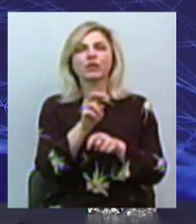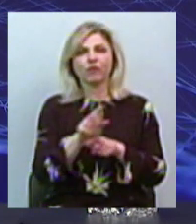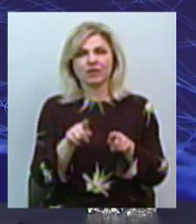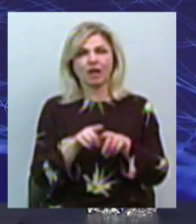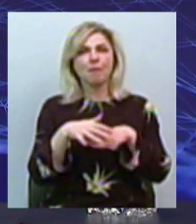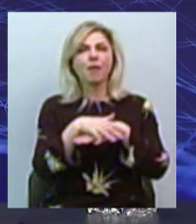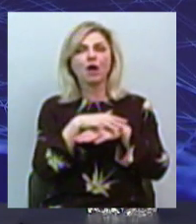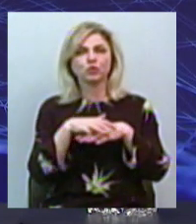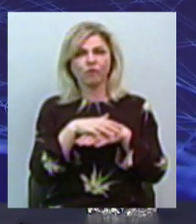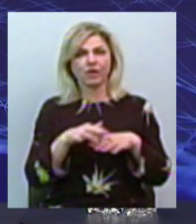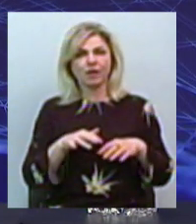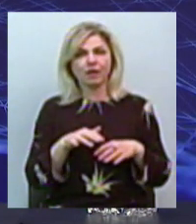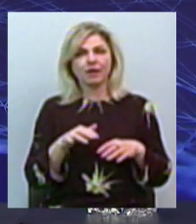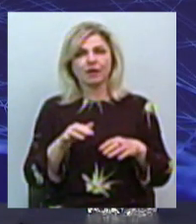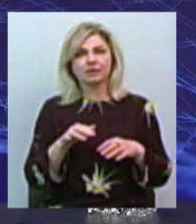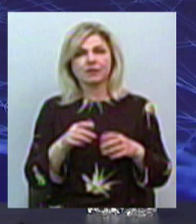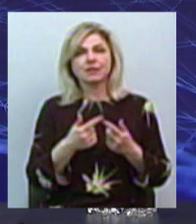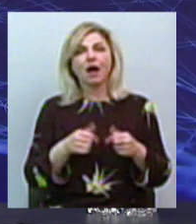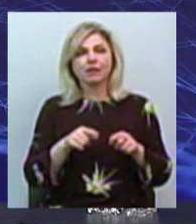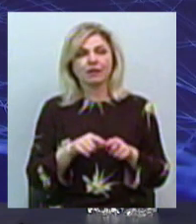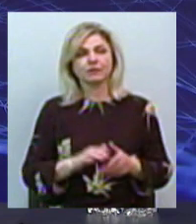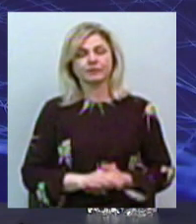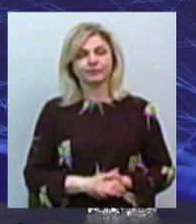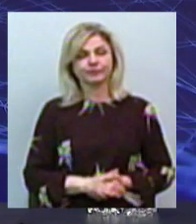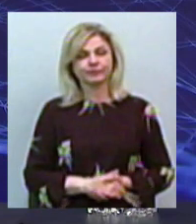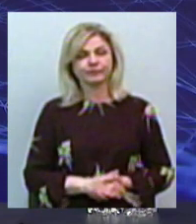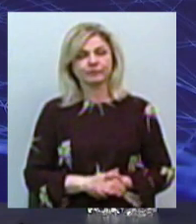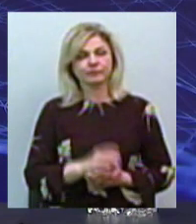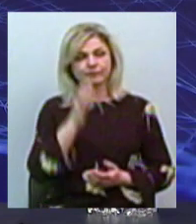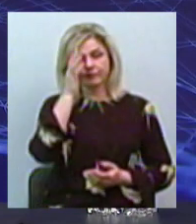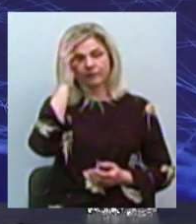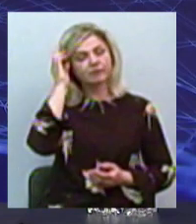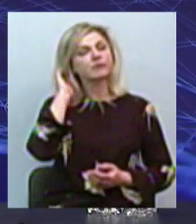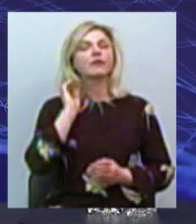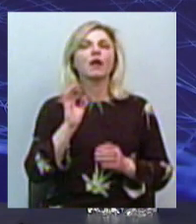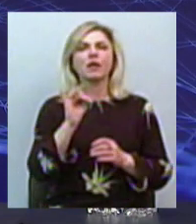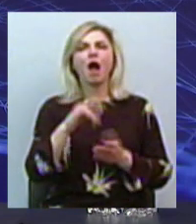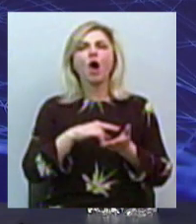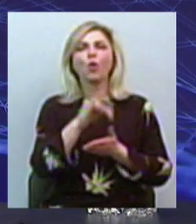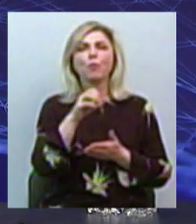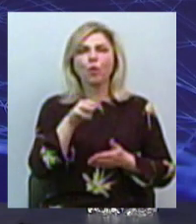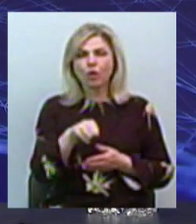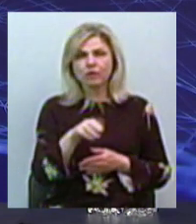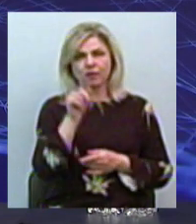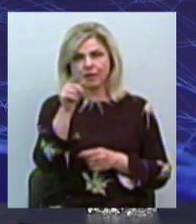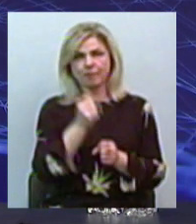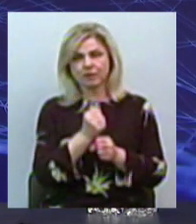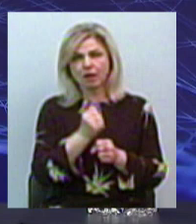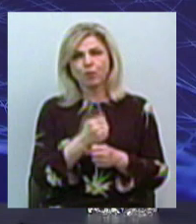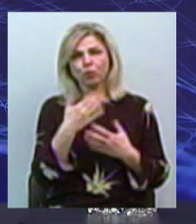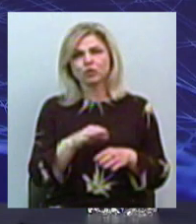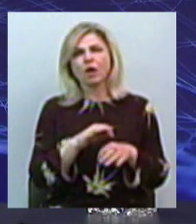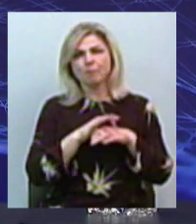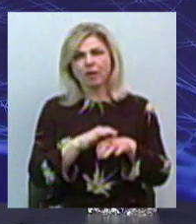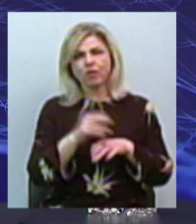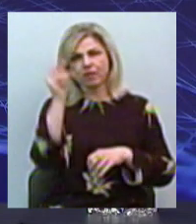масові засоби на сьогоднішній день. Ось проводяться засоби, це і в аеропортах, відпрацьоване вже навчання